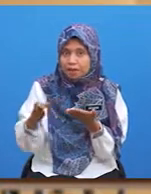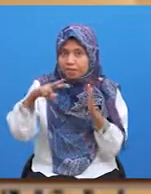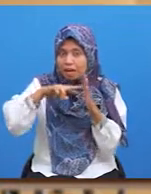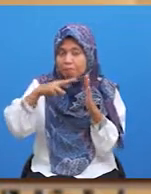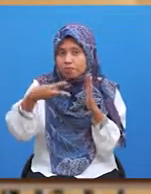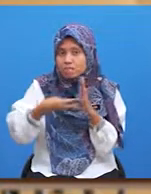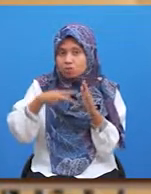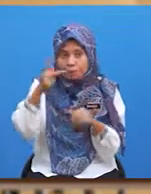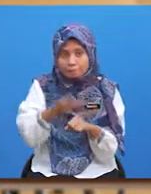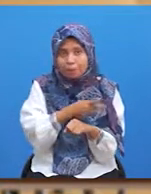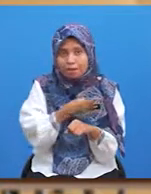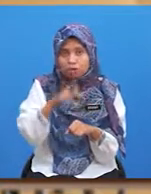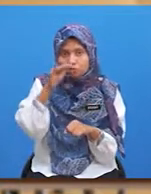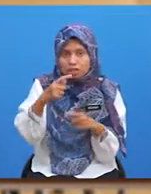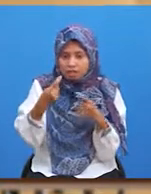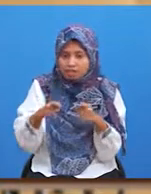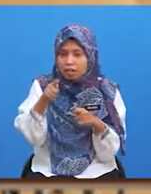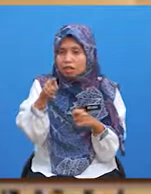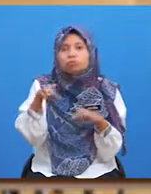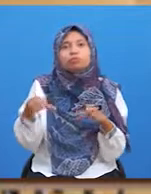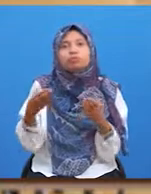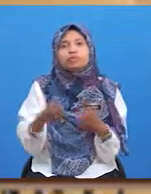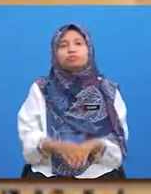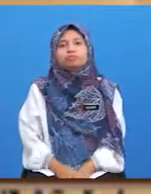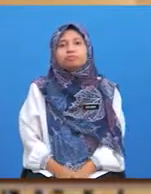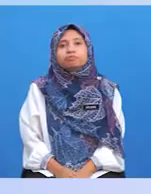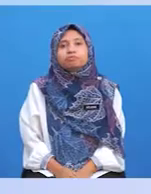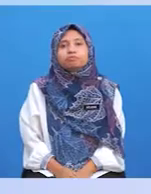maksud pantun yang telah kamu cipta.